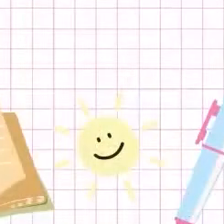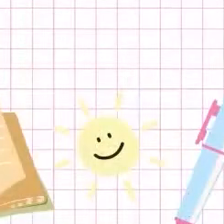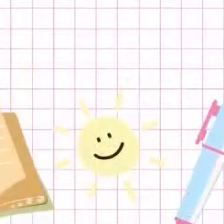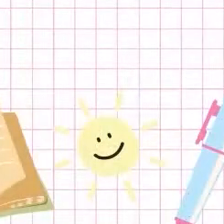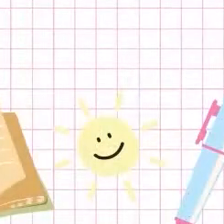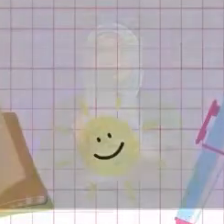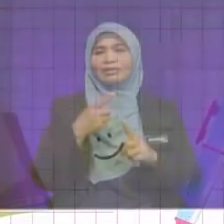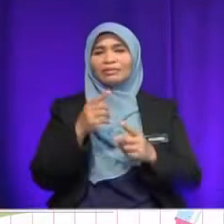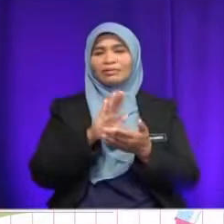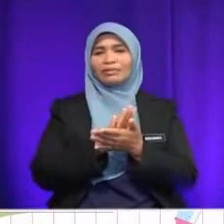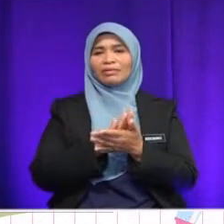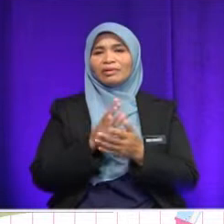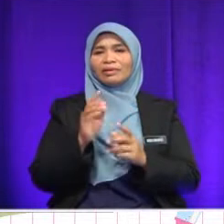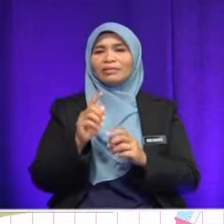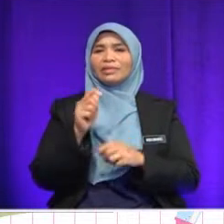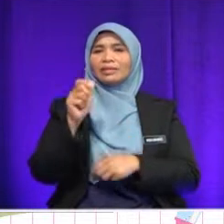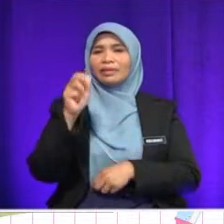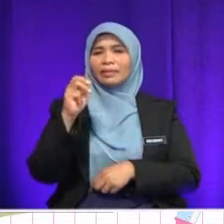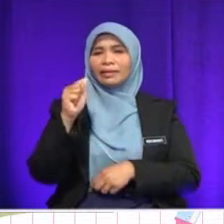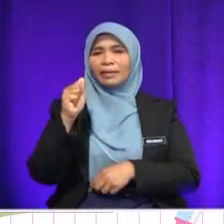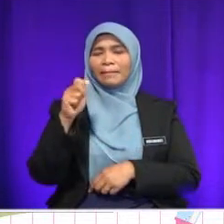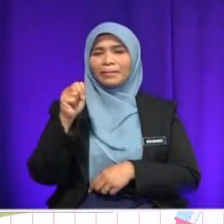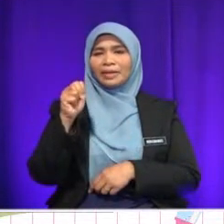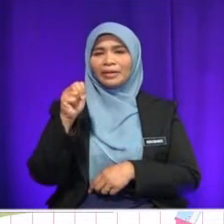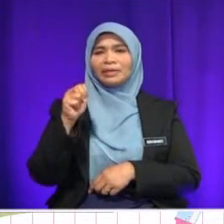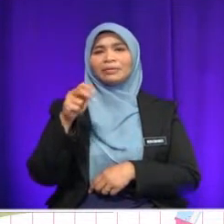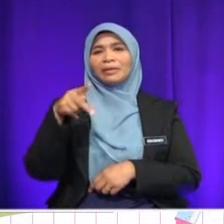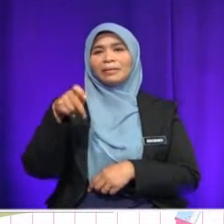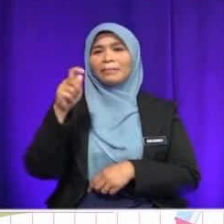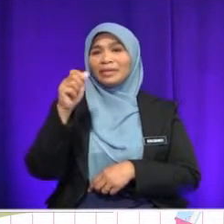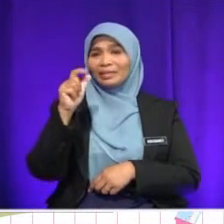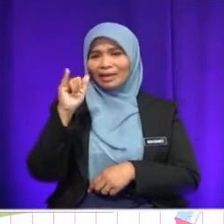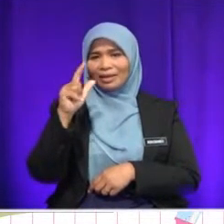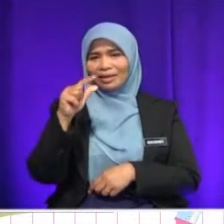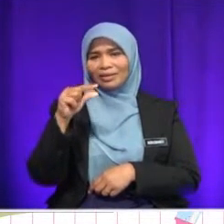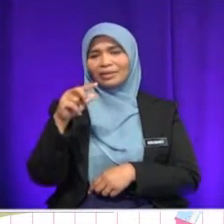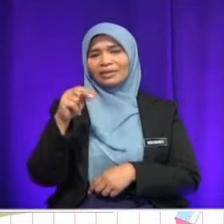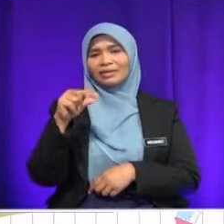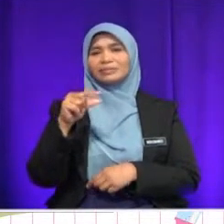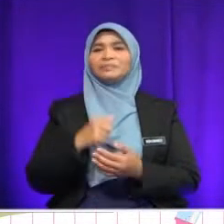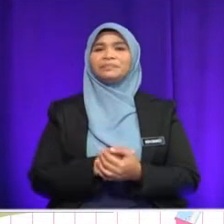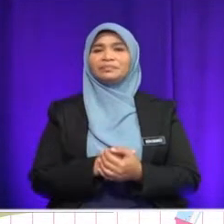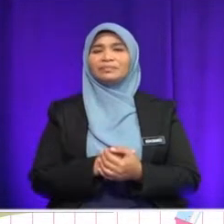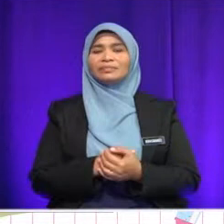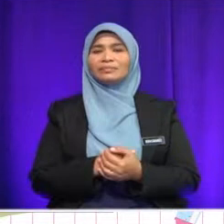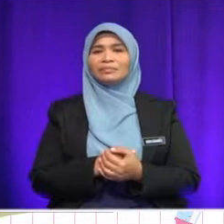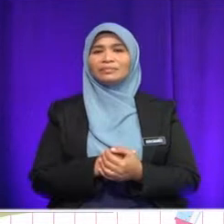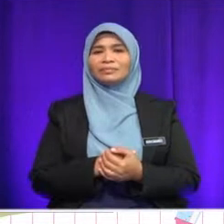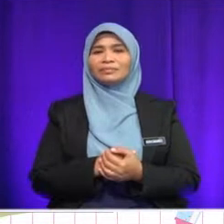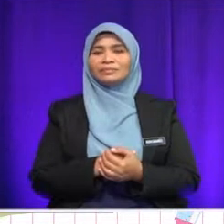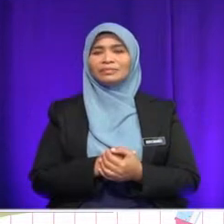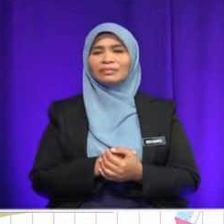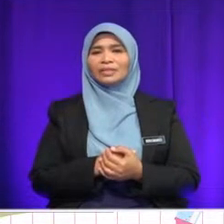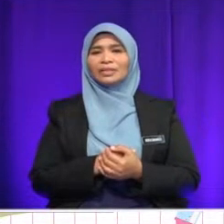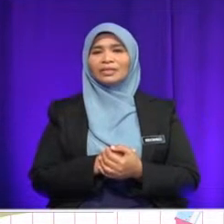Taman Petaling. Yang pertama yang bertudung hitam adalah Sofia. Kemudian yang bertudung